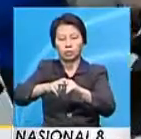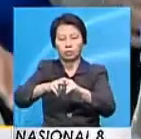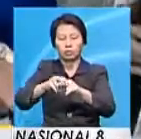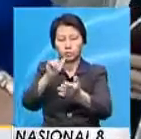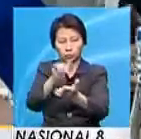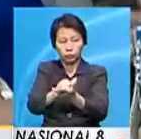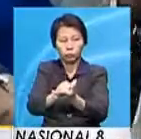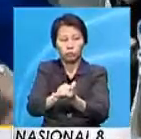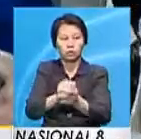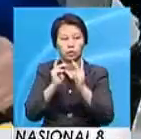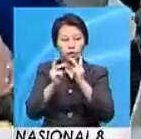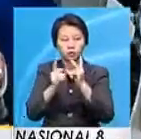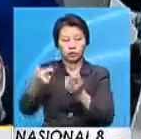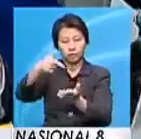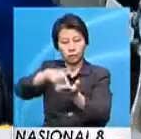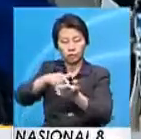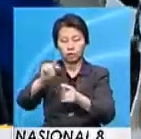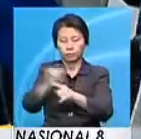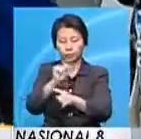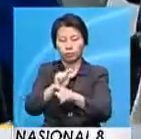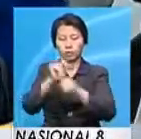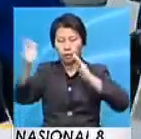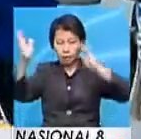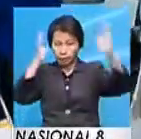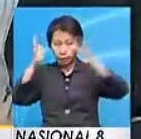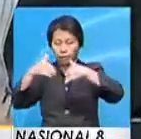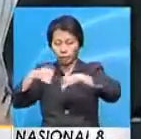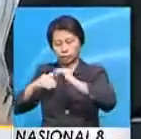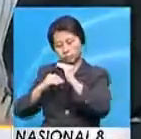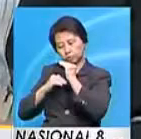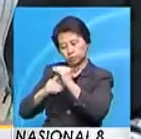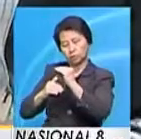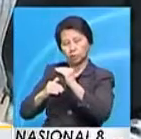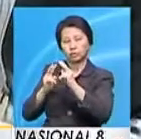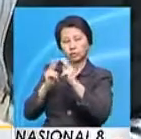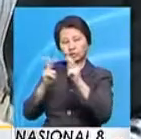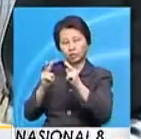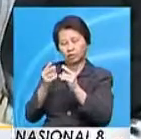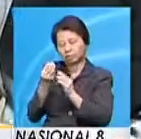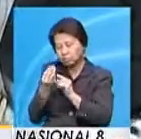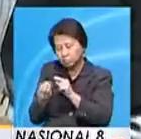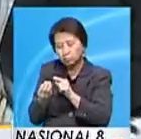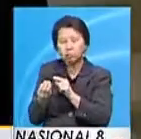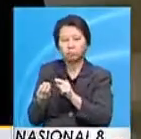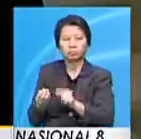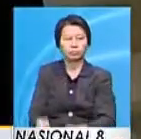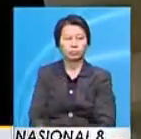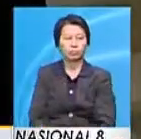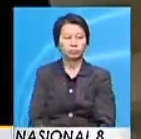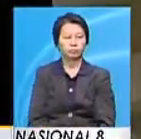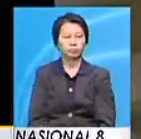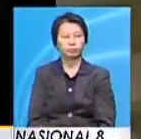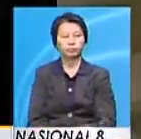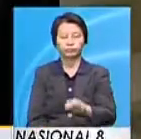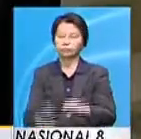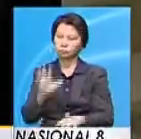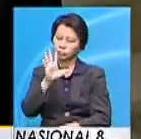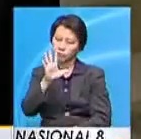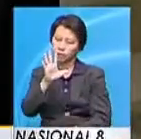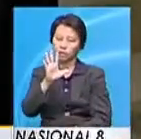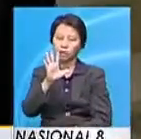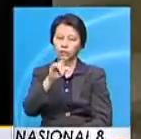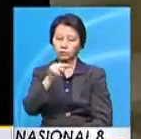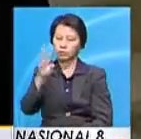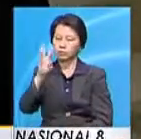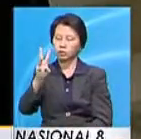berkenaan. Tegas beliau penggunaannya di Malaysia masih pada tahap yang sangat rendah. Dan 5% saja